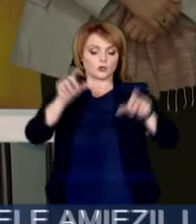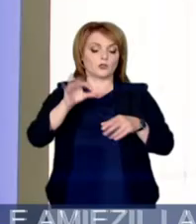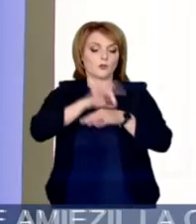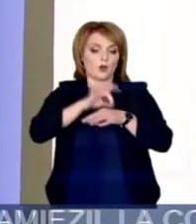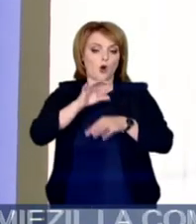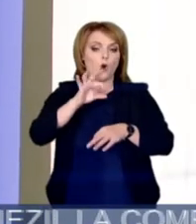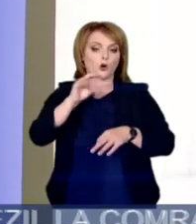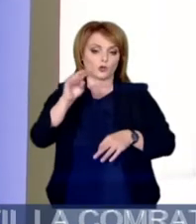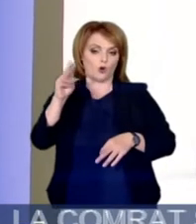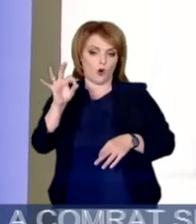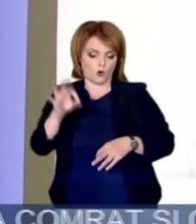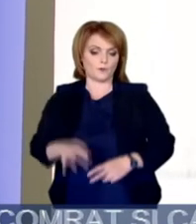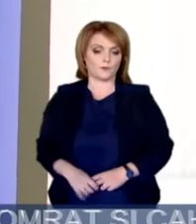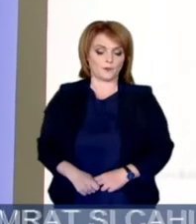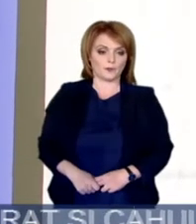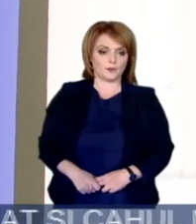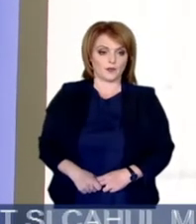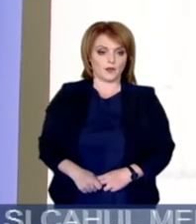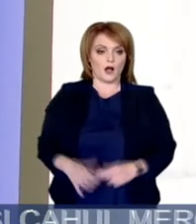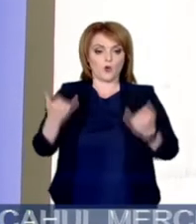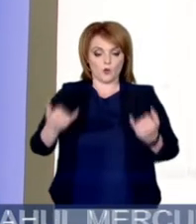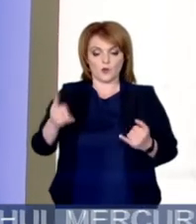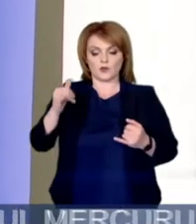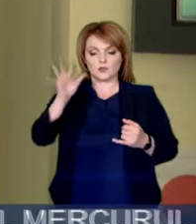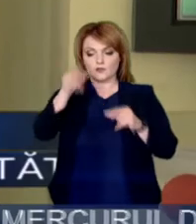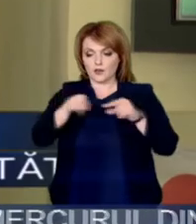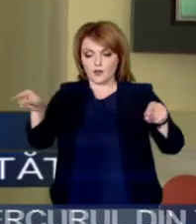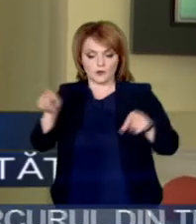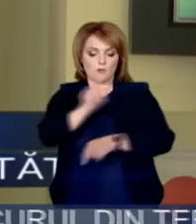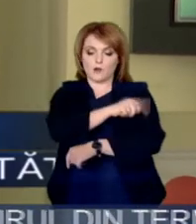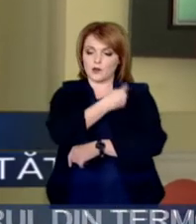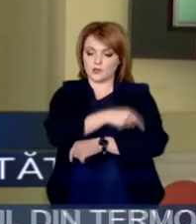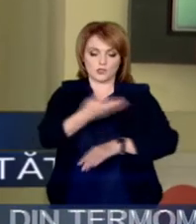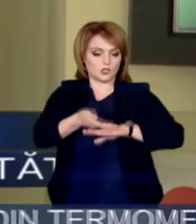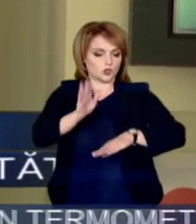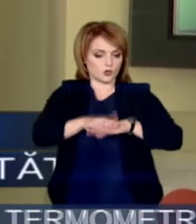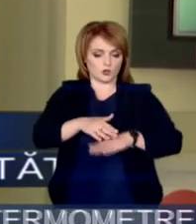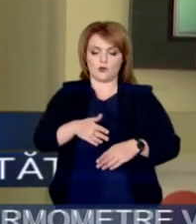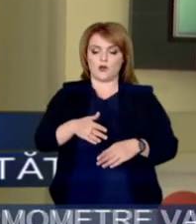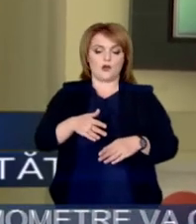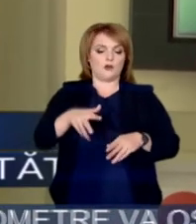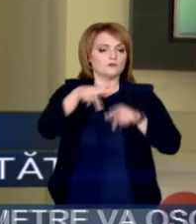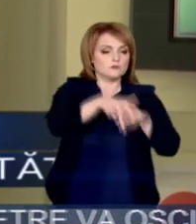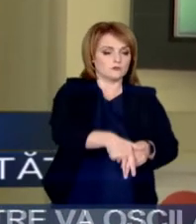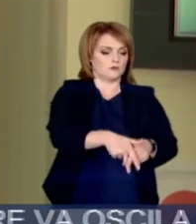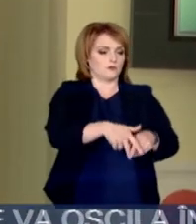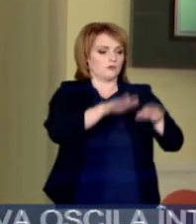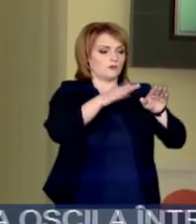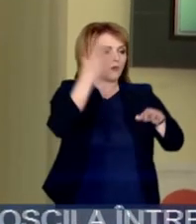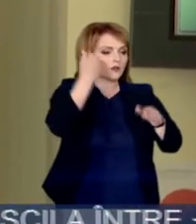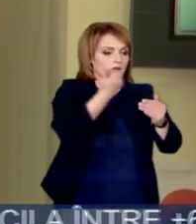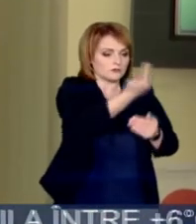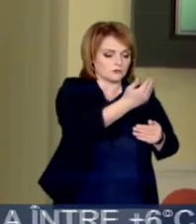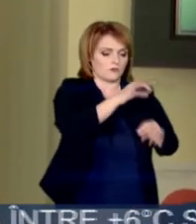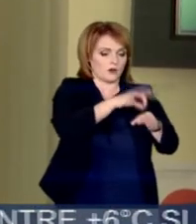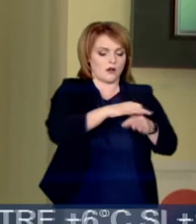că presiunea asupra sistemului medical în această perioadă este mare. Republica Moldova la moment nu are posibilități maxime de a